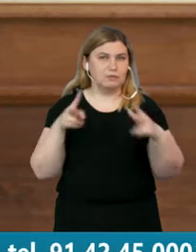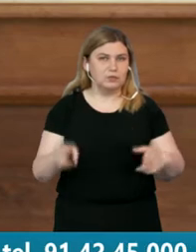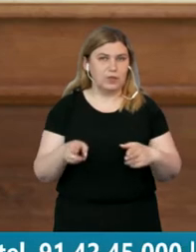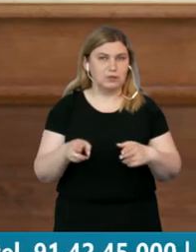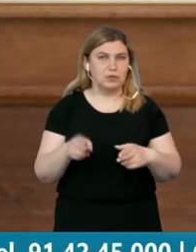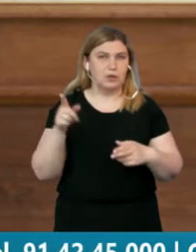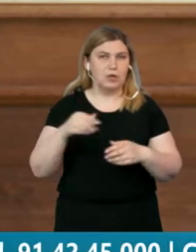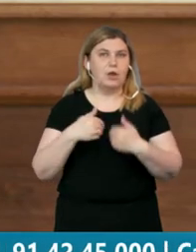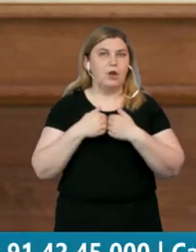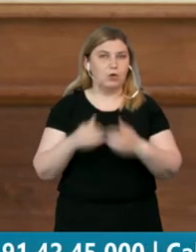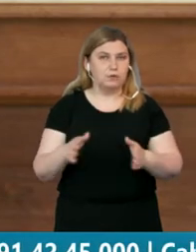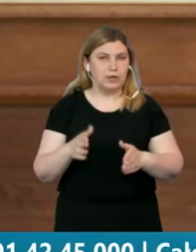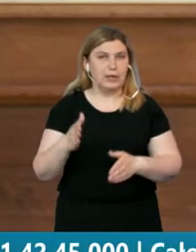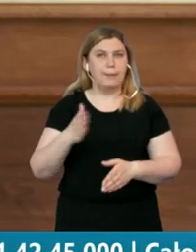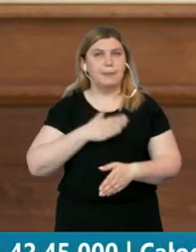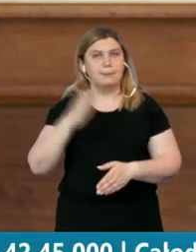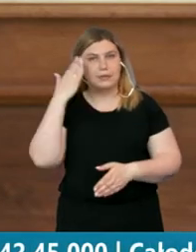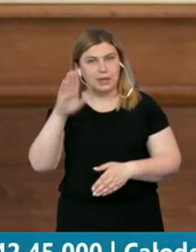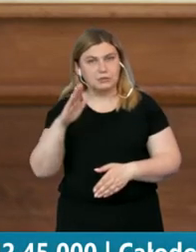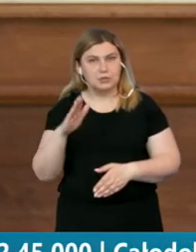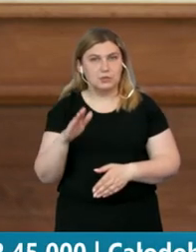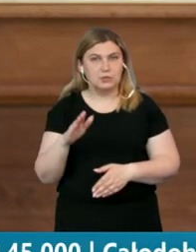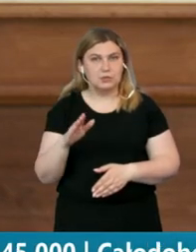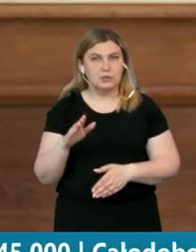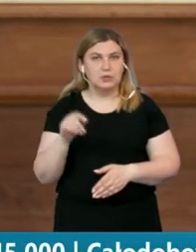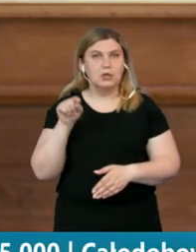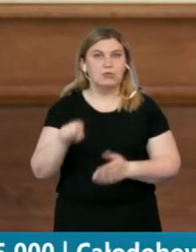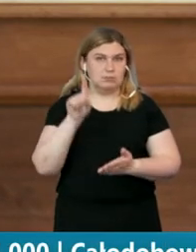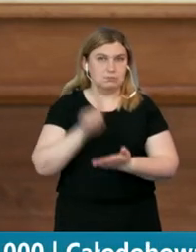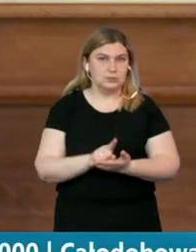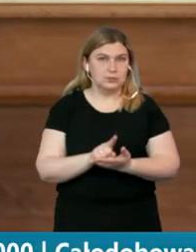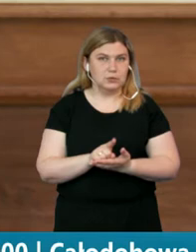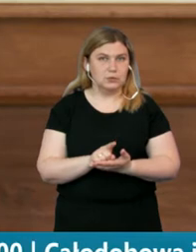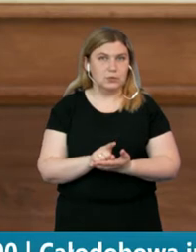obiekt otworzyć. Mamy nadzieję, że to się uda.